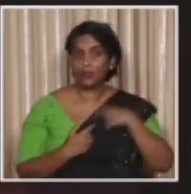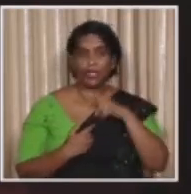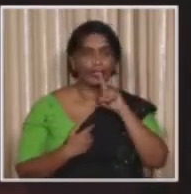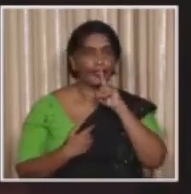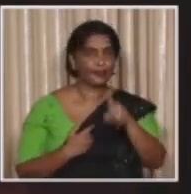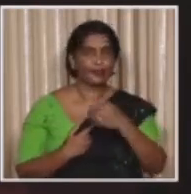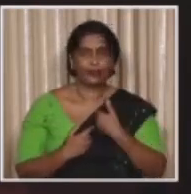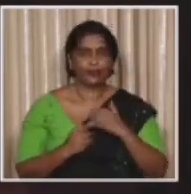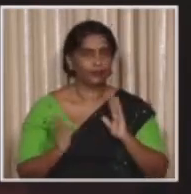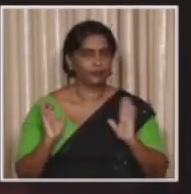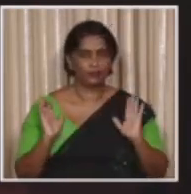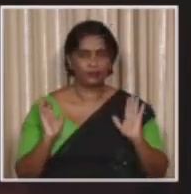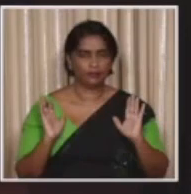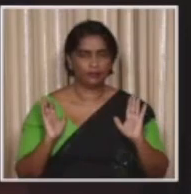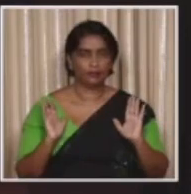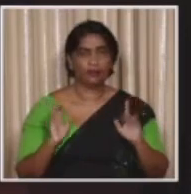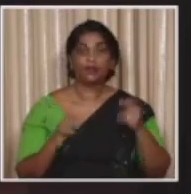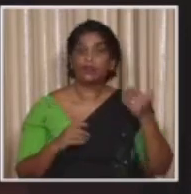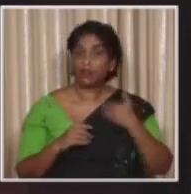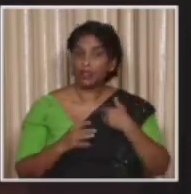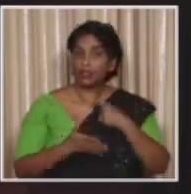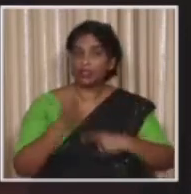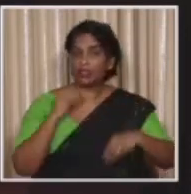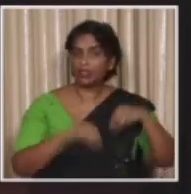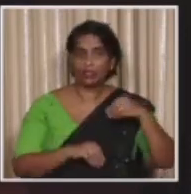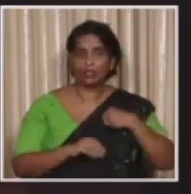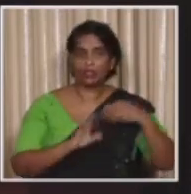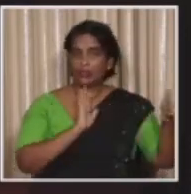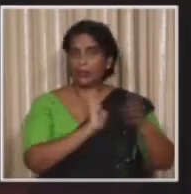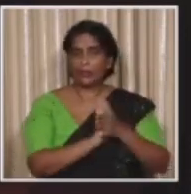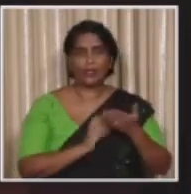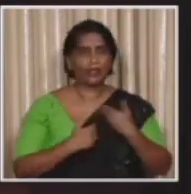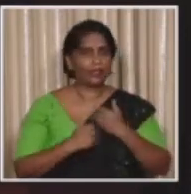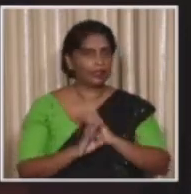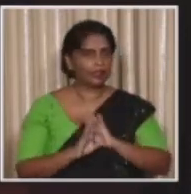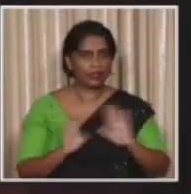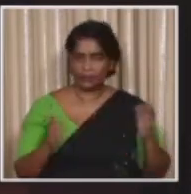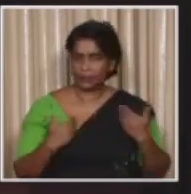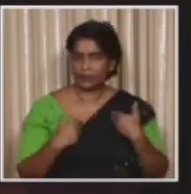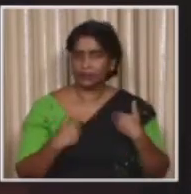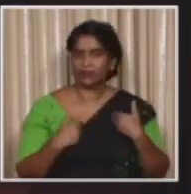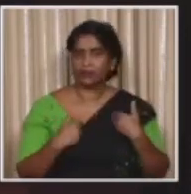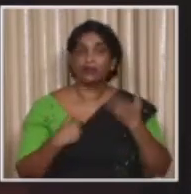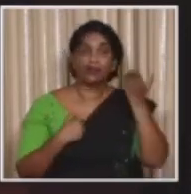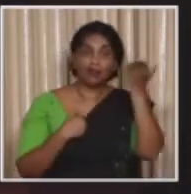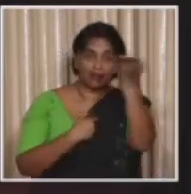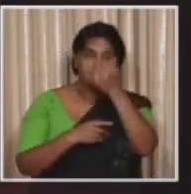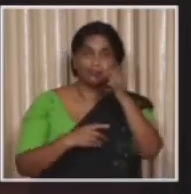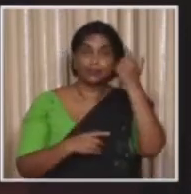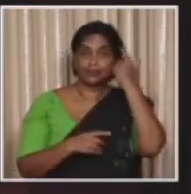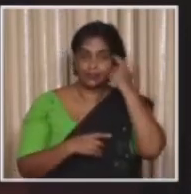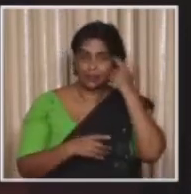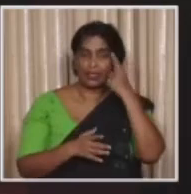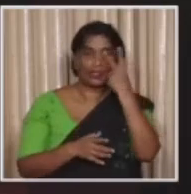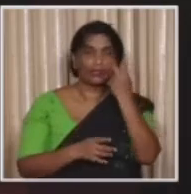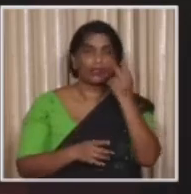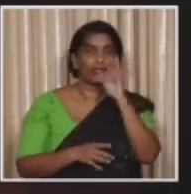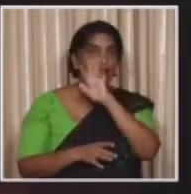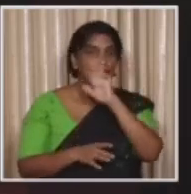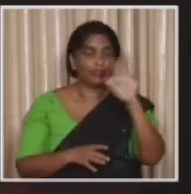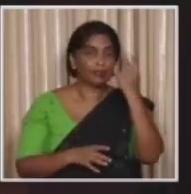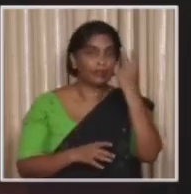පුද්ගලෙක් නෙවේ ඔහු අපේ දේශපාලන සගයෙකුත් නෙවේ තමුන්නාන්සලට මතක් කරන්න ඕනේ